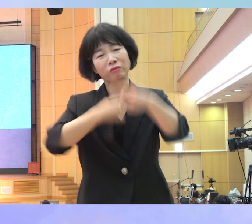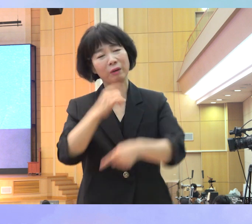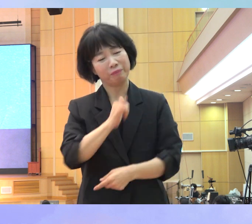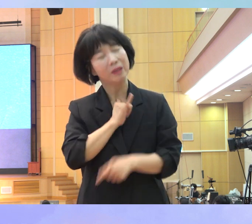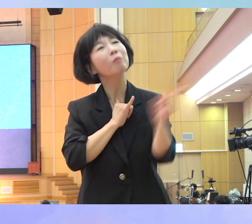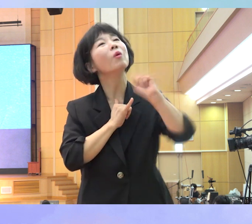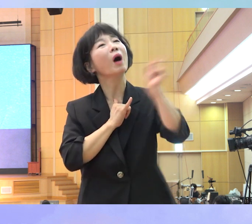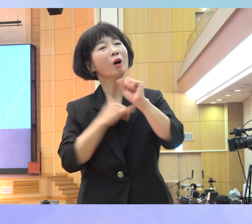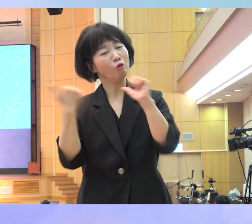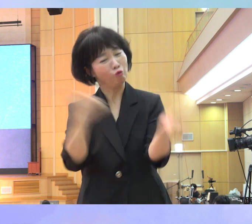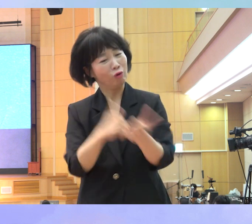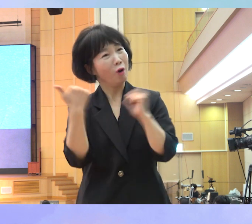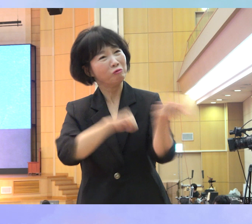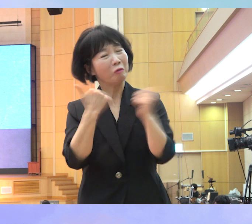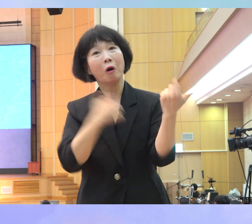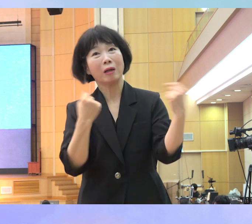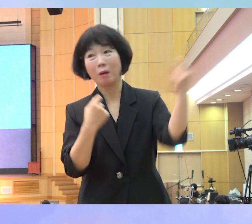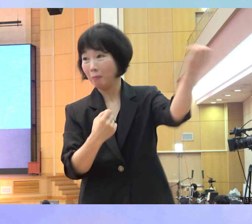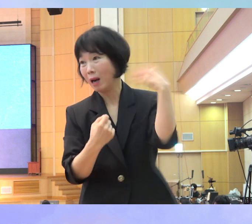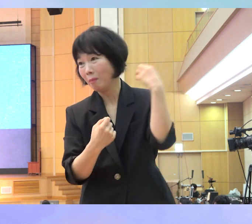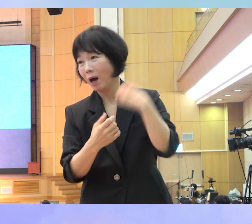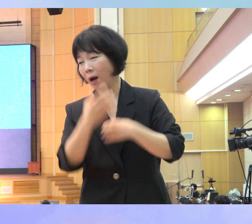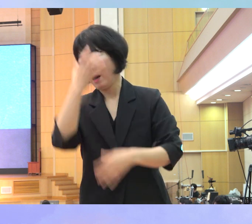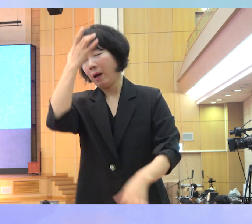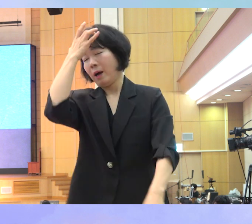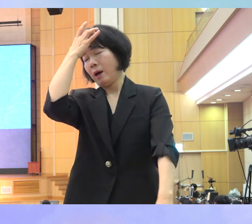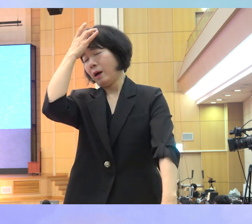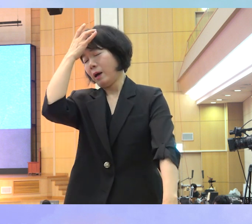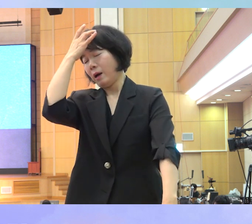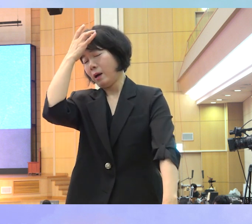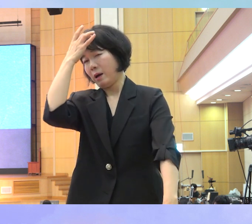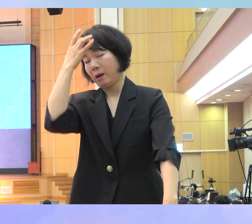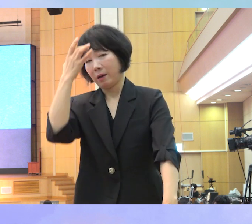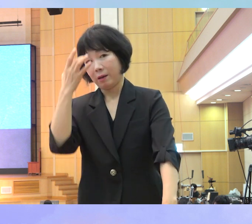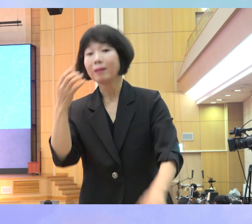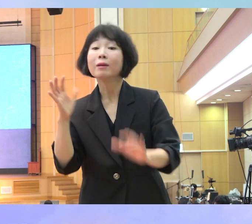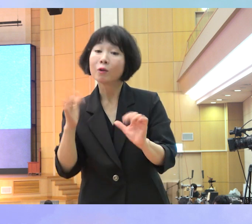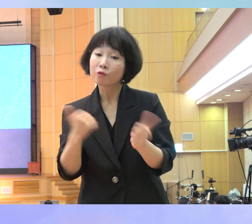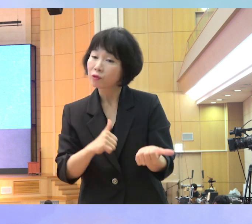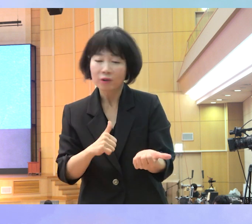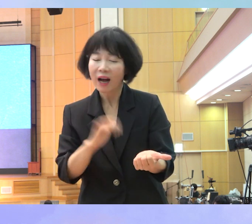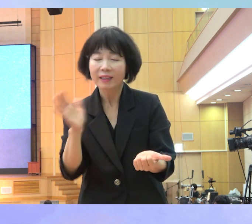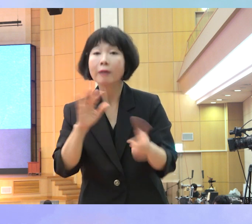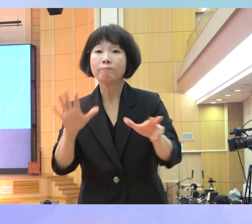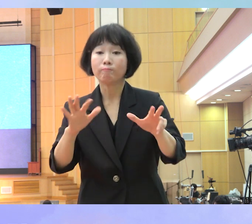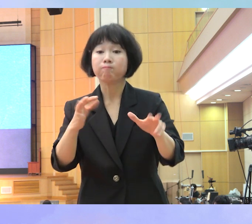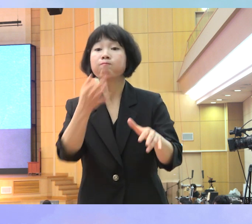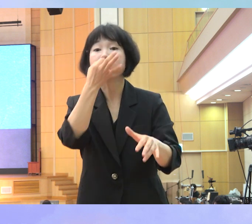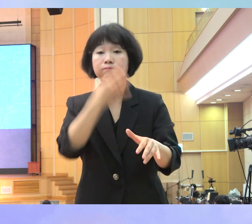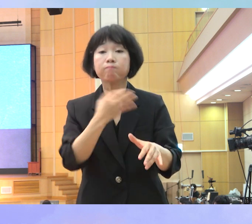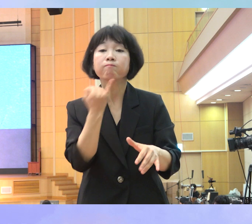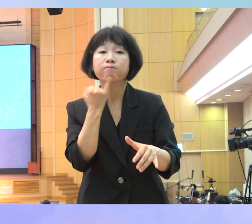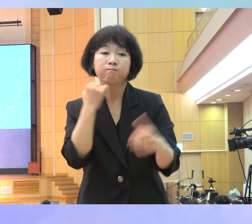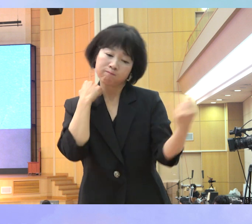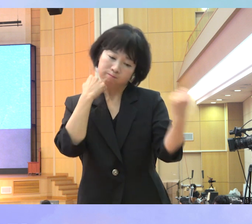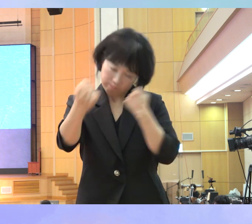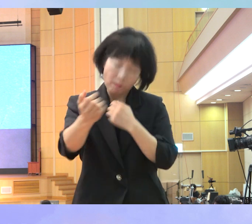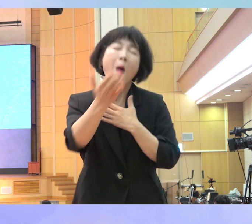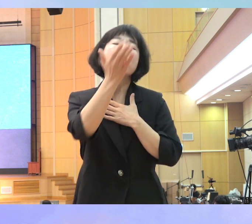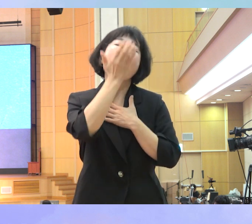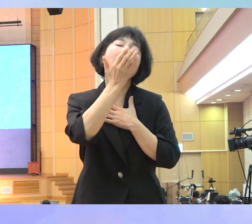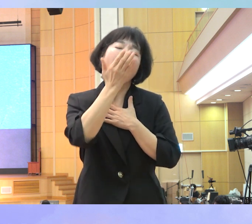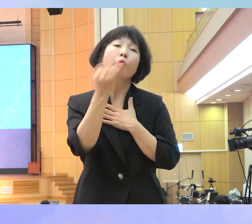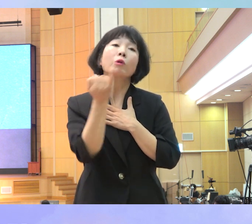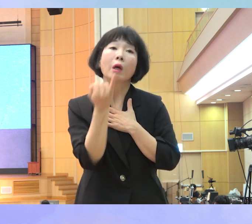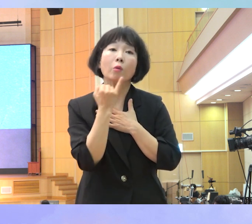내가 지금 죽겠는 상황이어도 힘든 일이 있지만 괜찮아, 잘 되겠지. 힘든 일을 막 억지로 이렇게 숨길